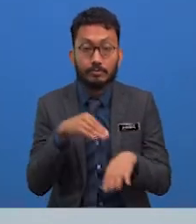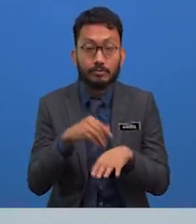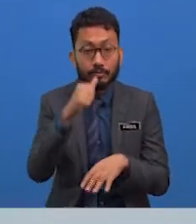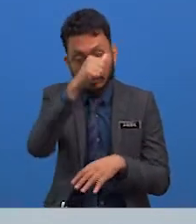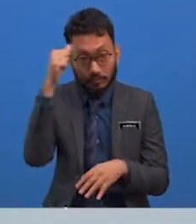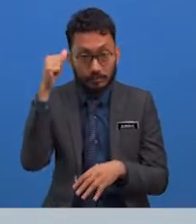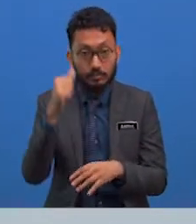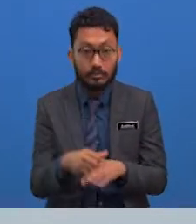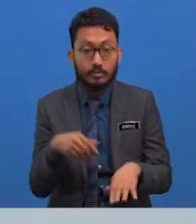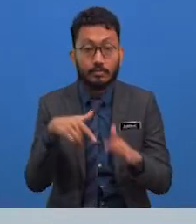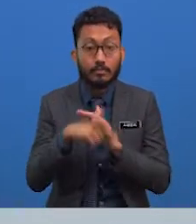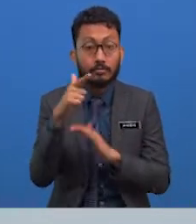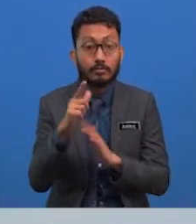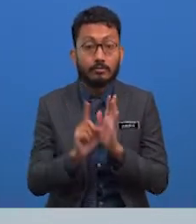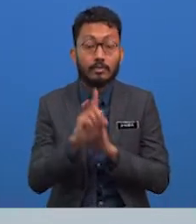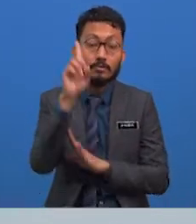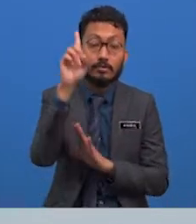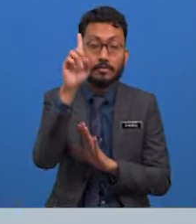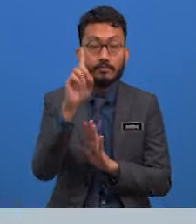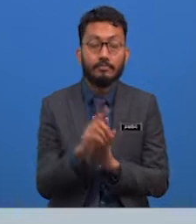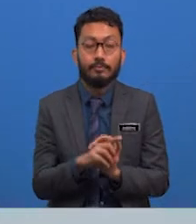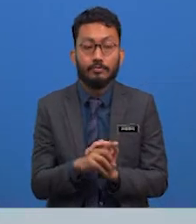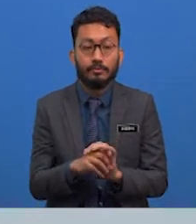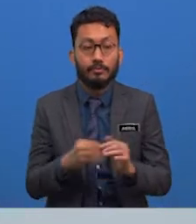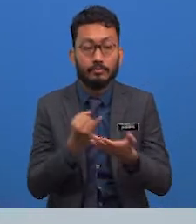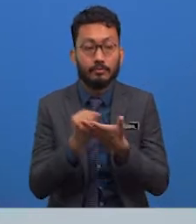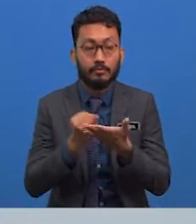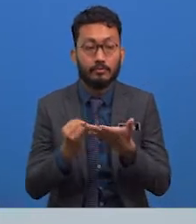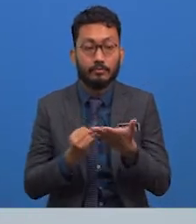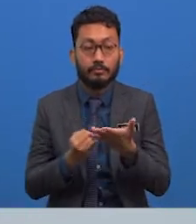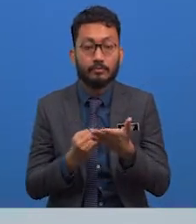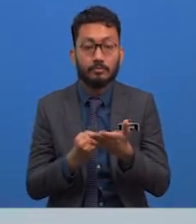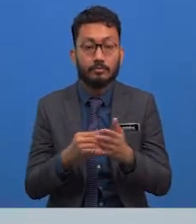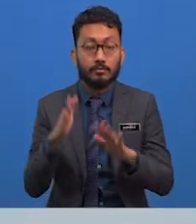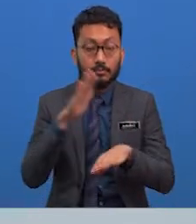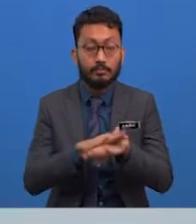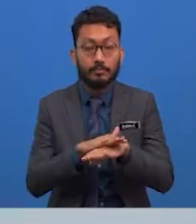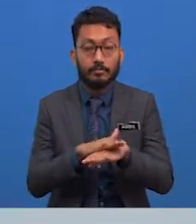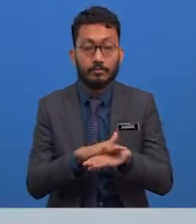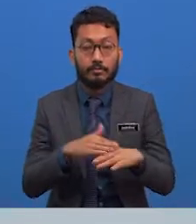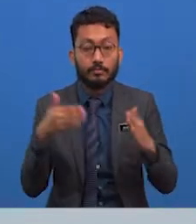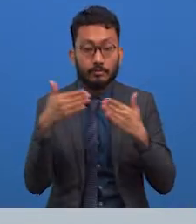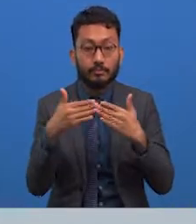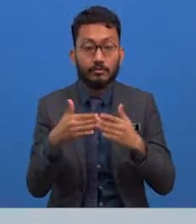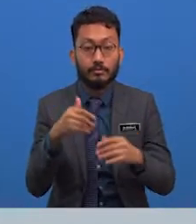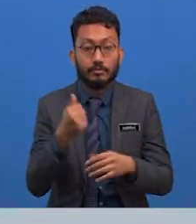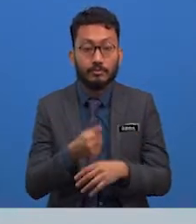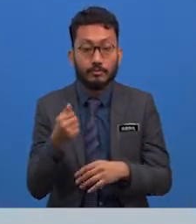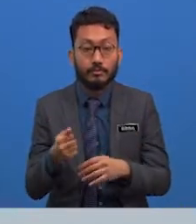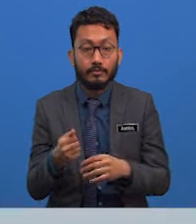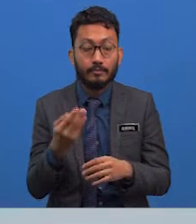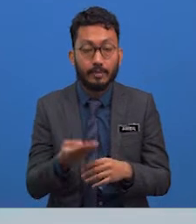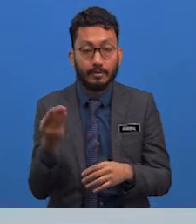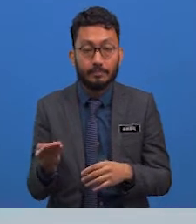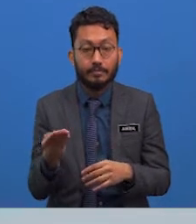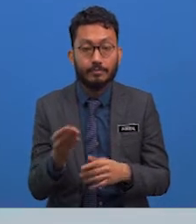aras yang lebih tinggi. Arah penglihatan dilukis ke atas dan menuju ke arah objek.